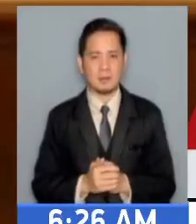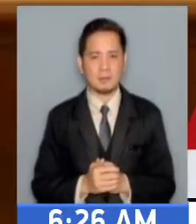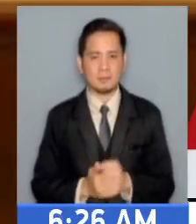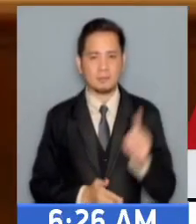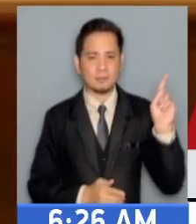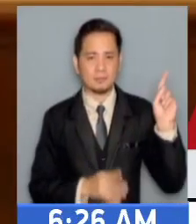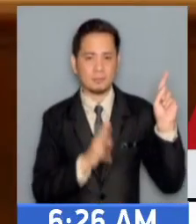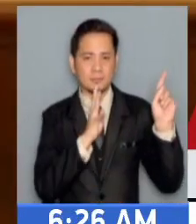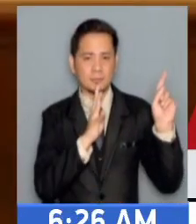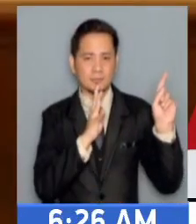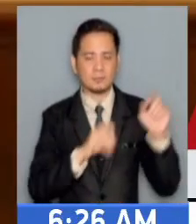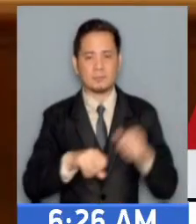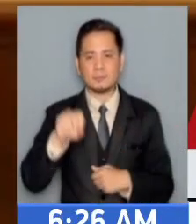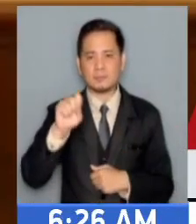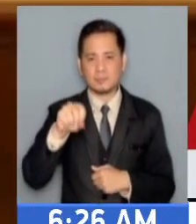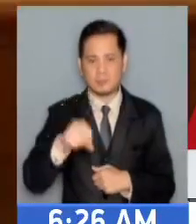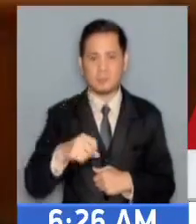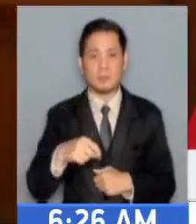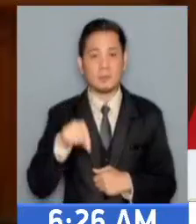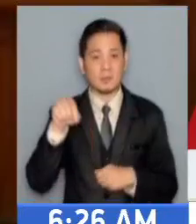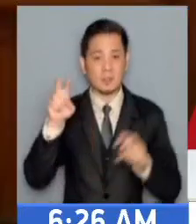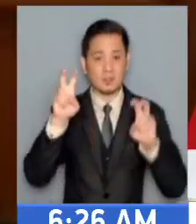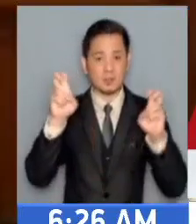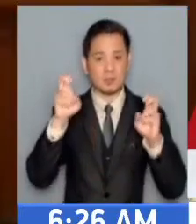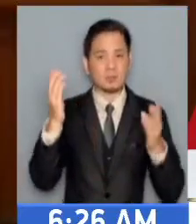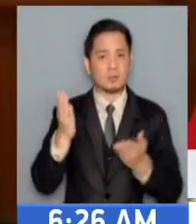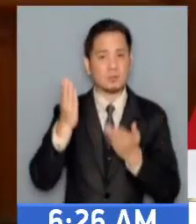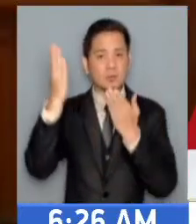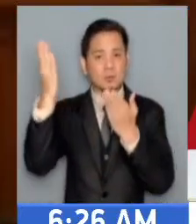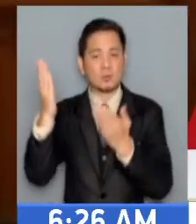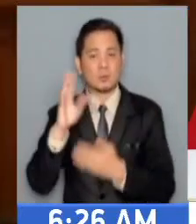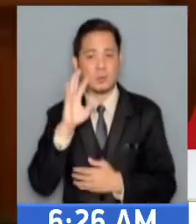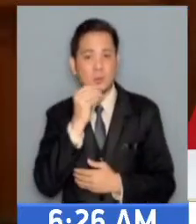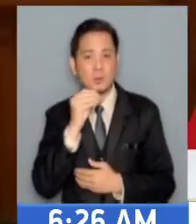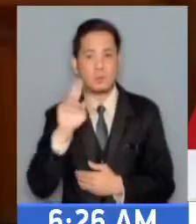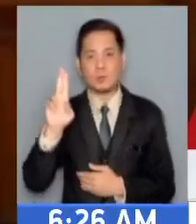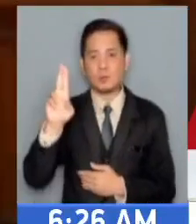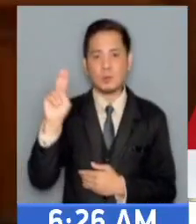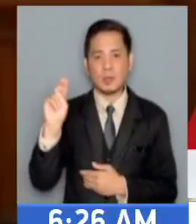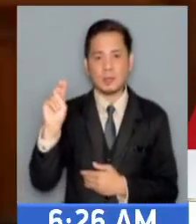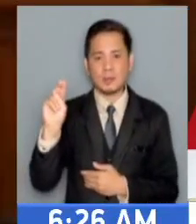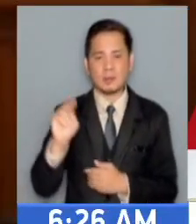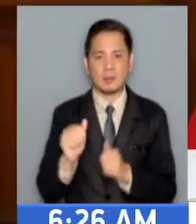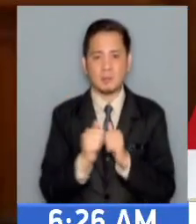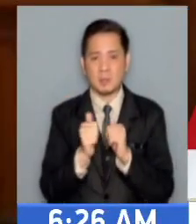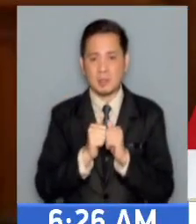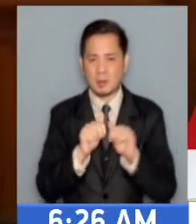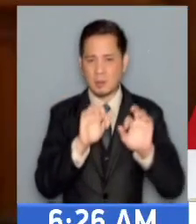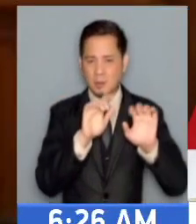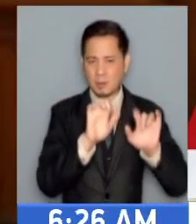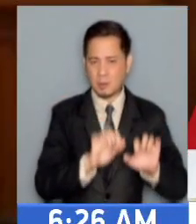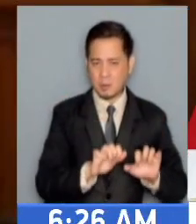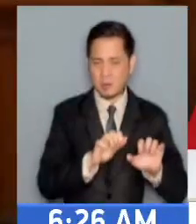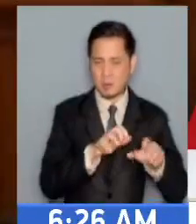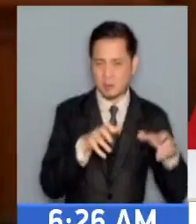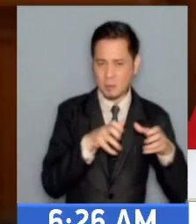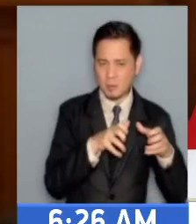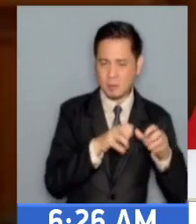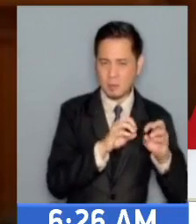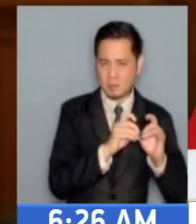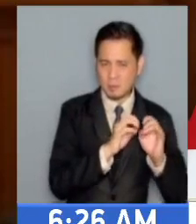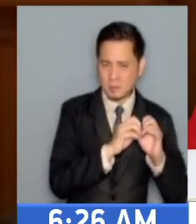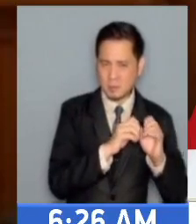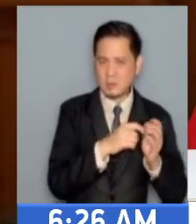bringing the issue to the UN. We must sponsor a resolution submitted to the General Assembly that China